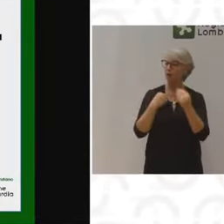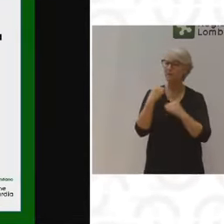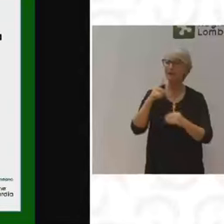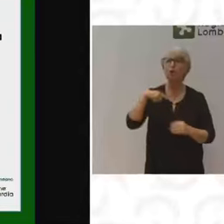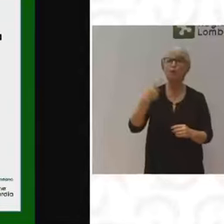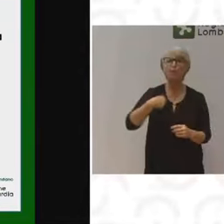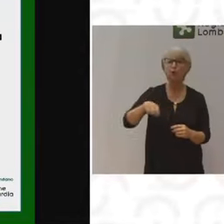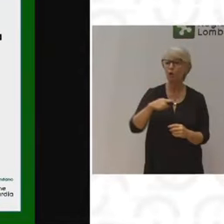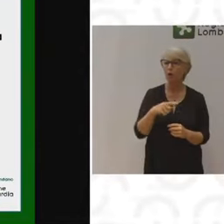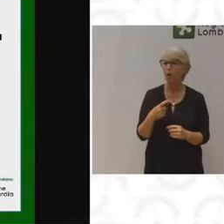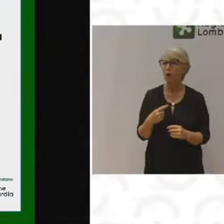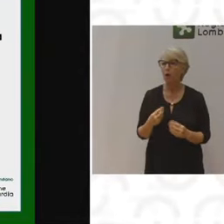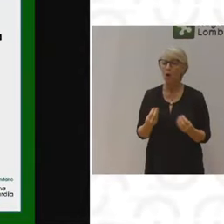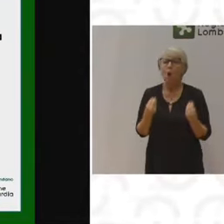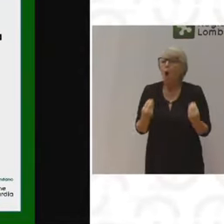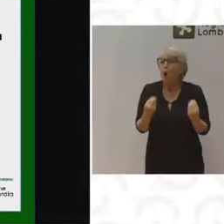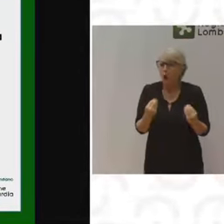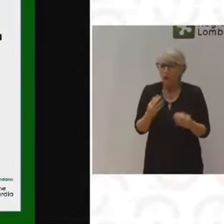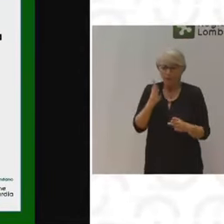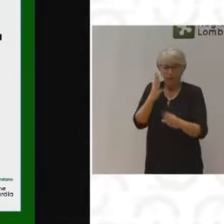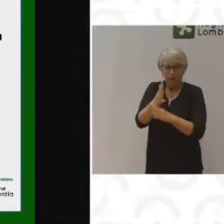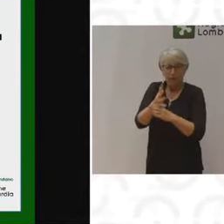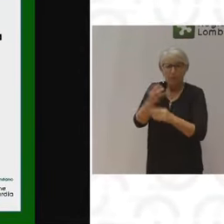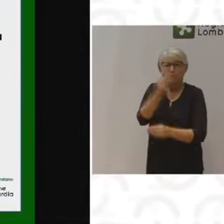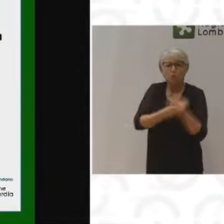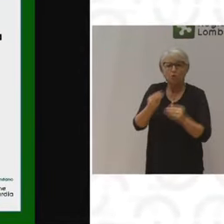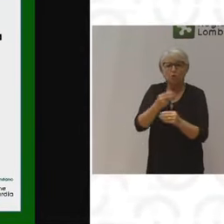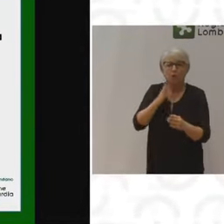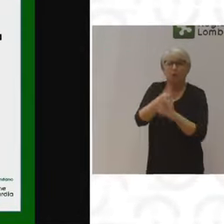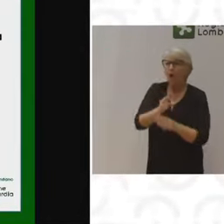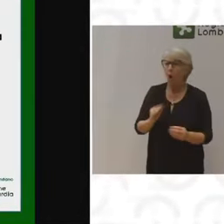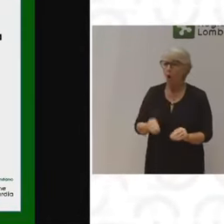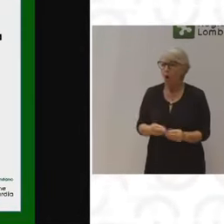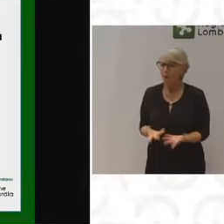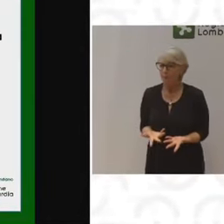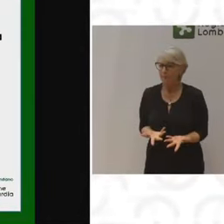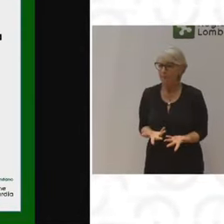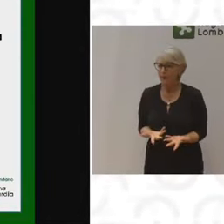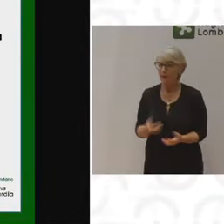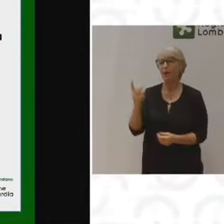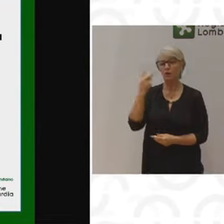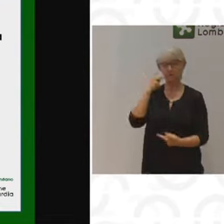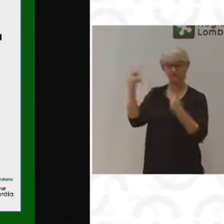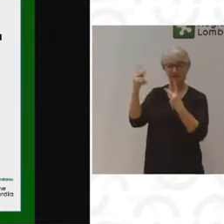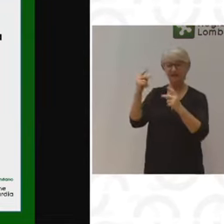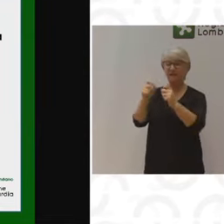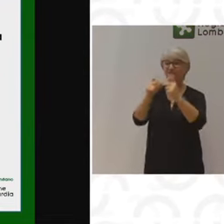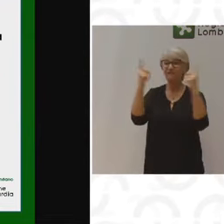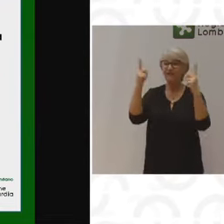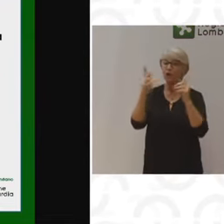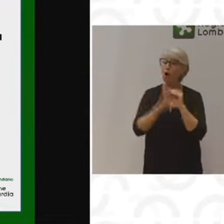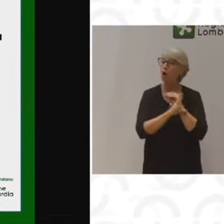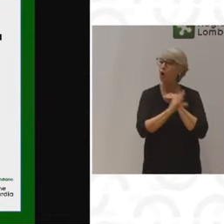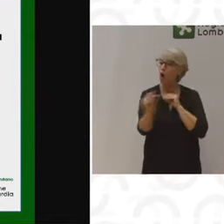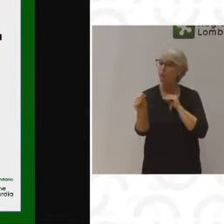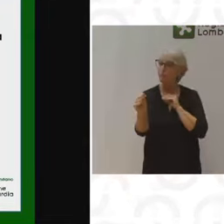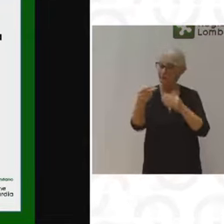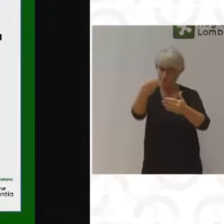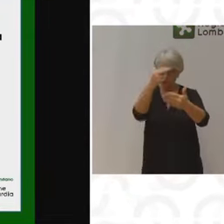di noi è come si accede alla progettualità del dopo di noi. E vedrete nel video completo la